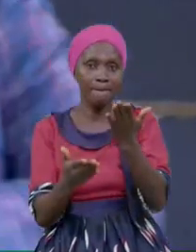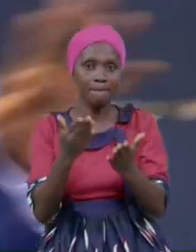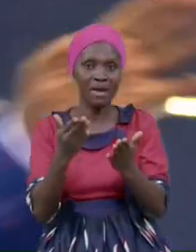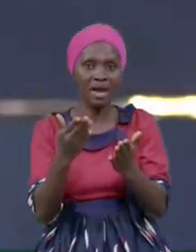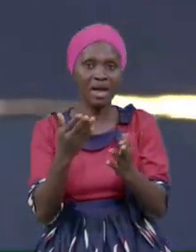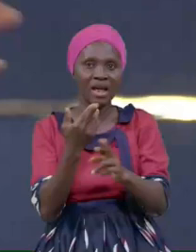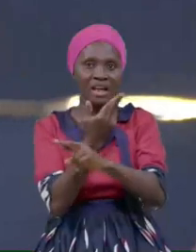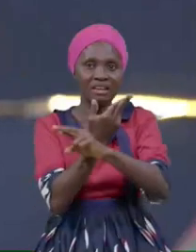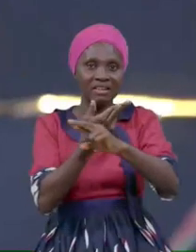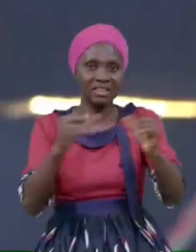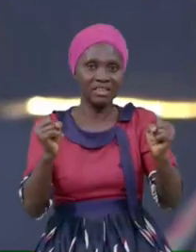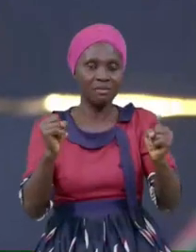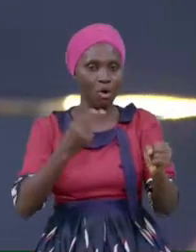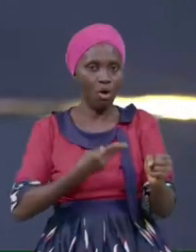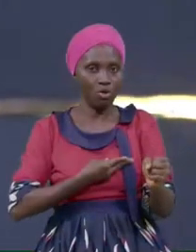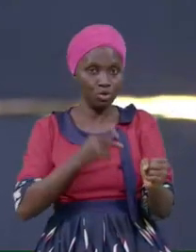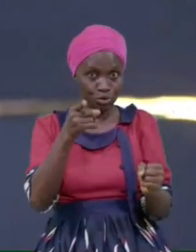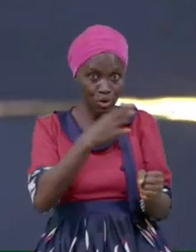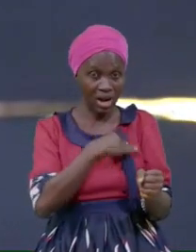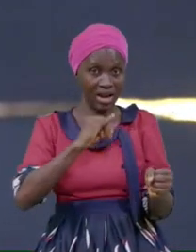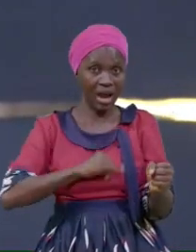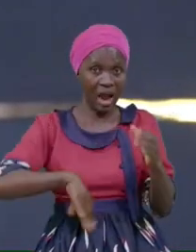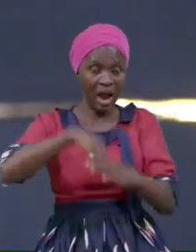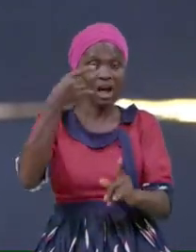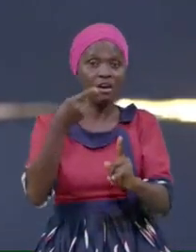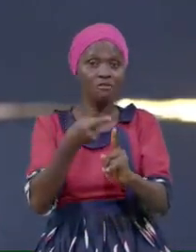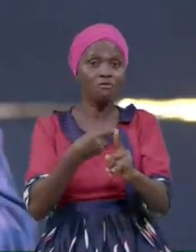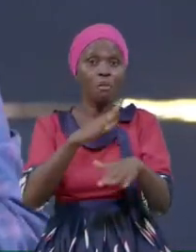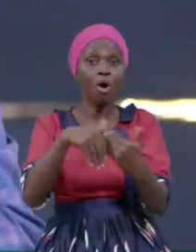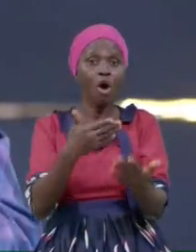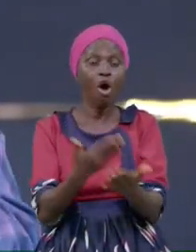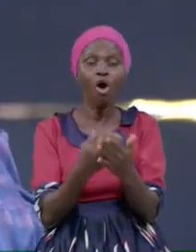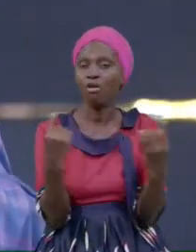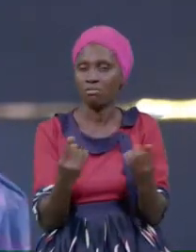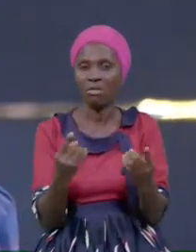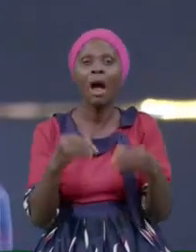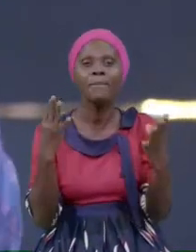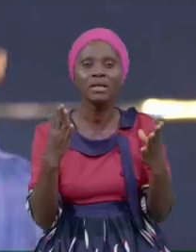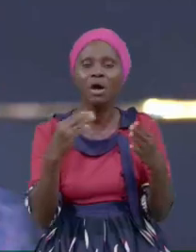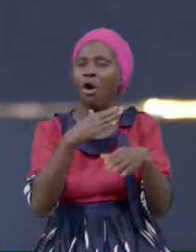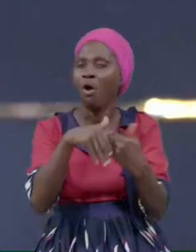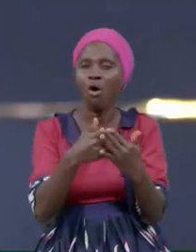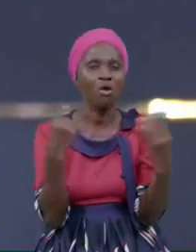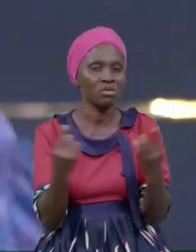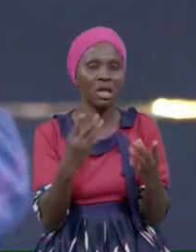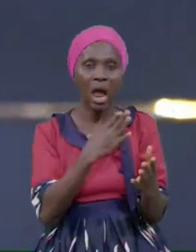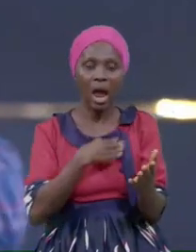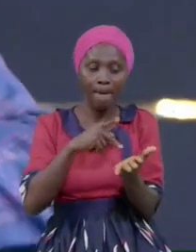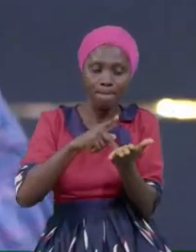de toute iniquité. Combien d'iniquité? Et de se faire un